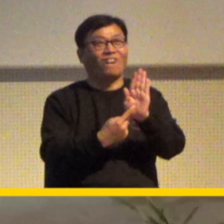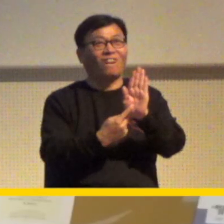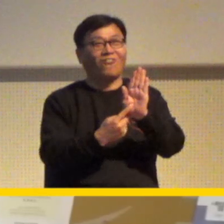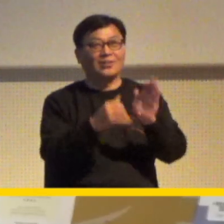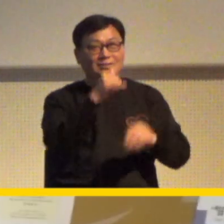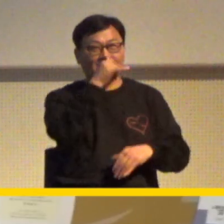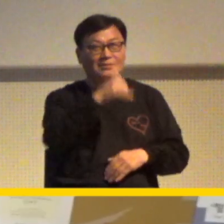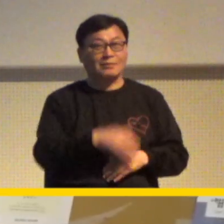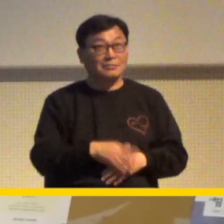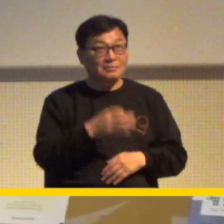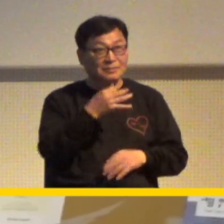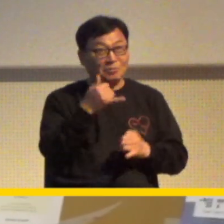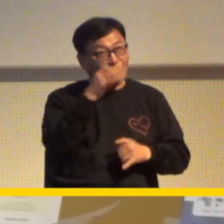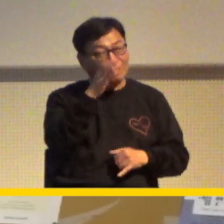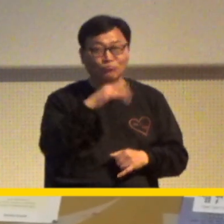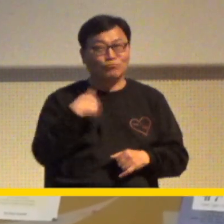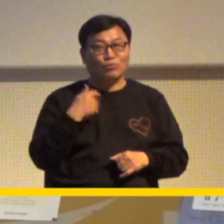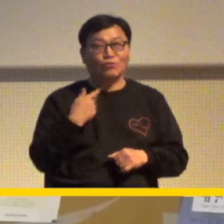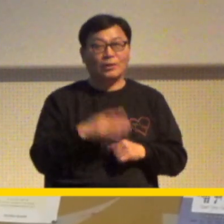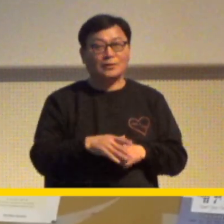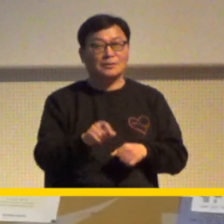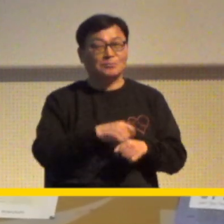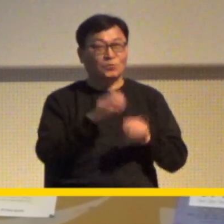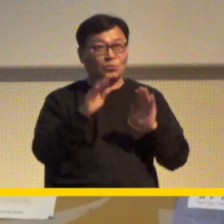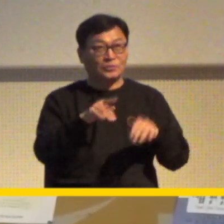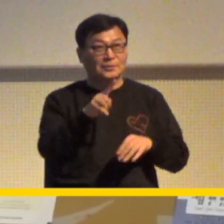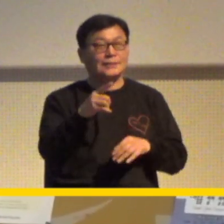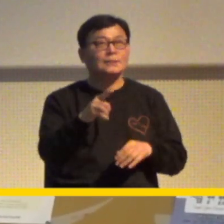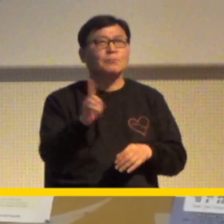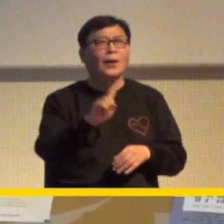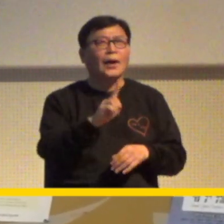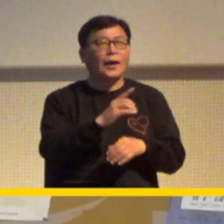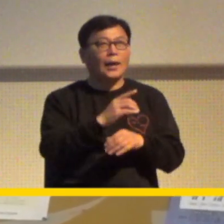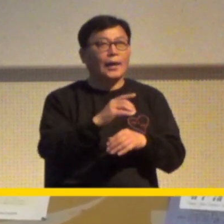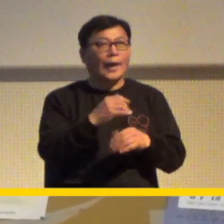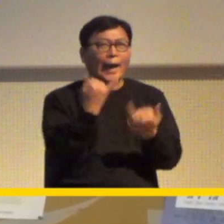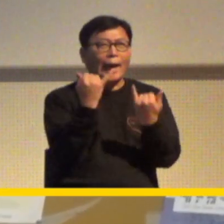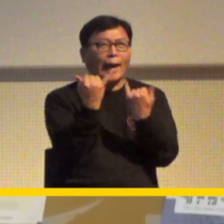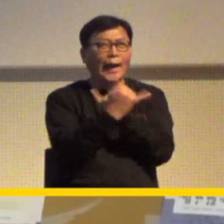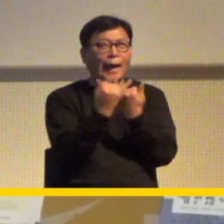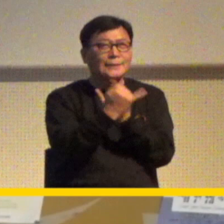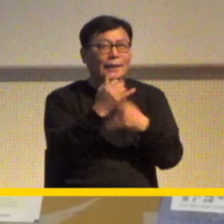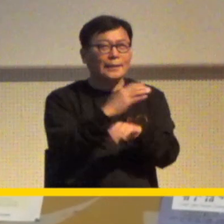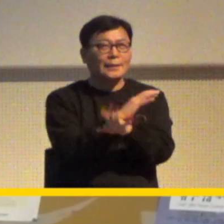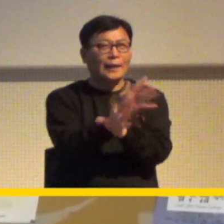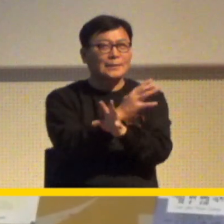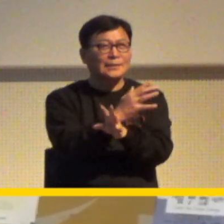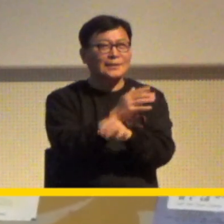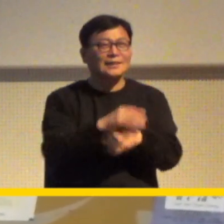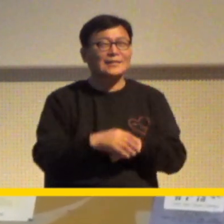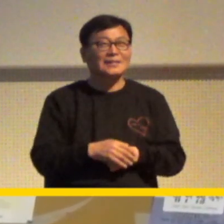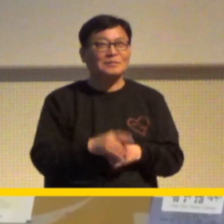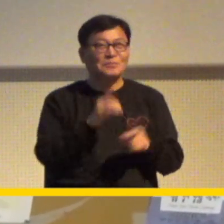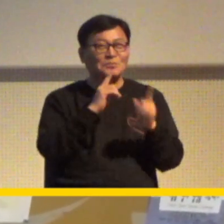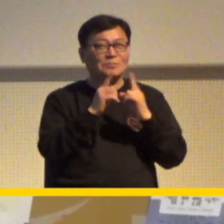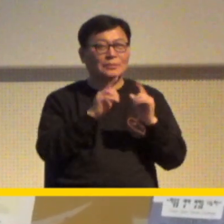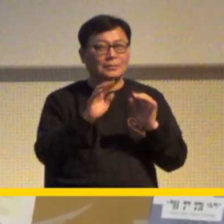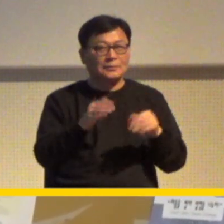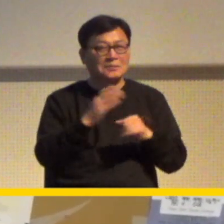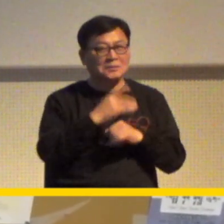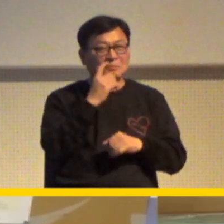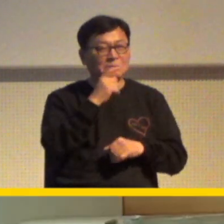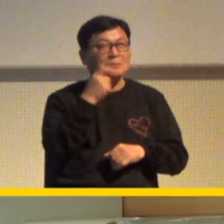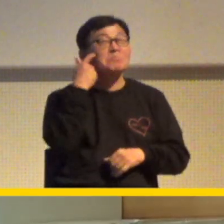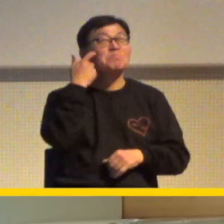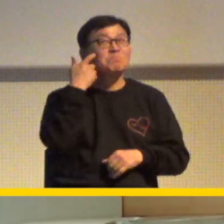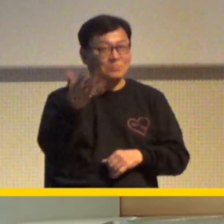알아. 특별히 오늘은 저희 아재계 어떻게 생각하시는지에 대해서 신부님들께 의견을